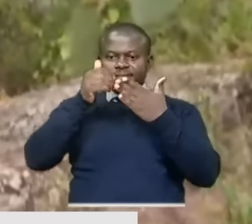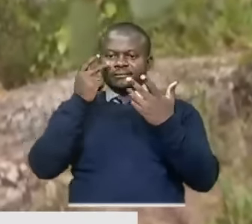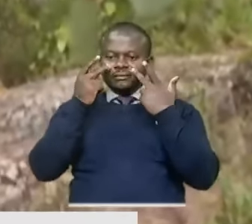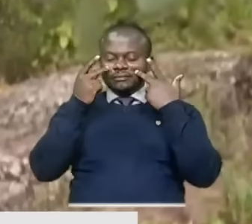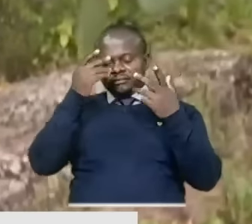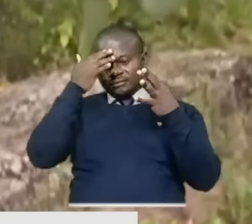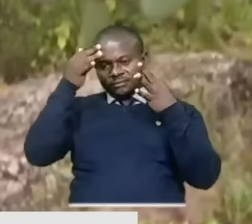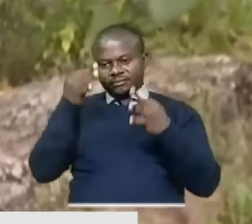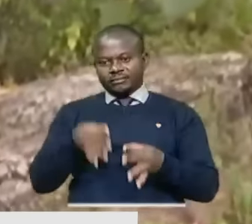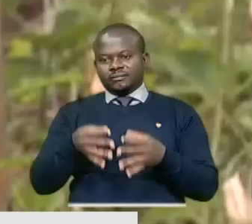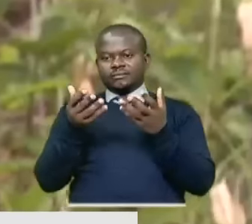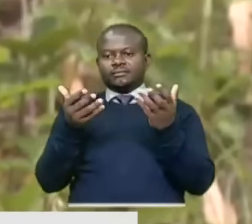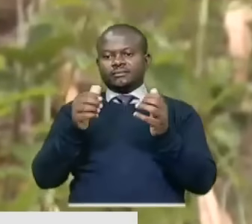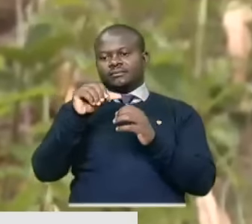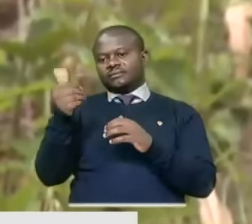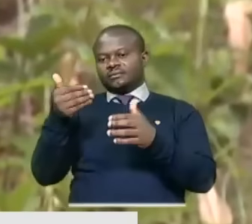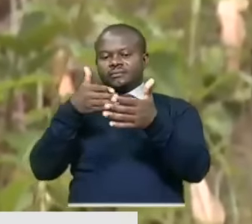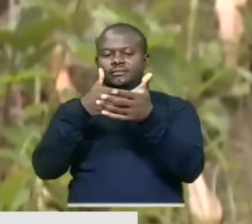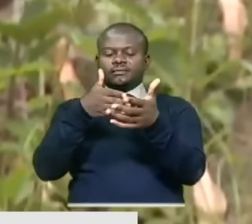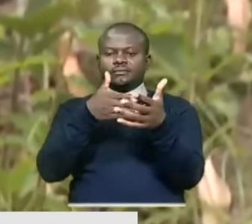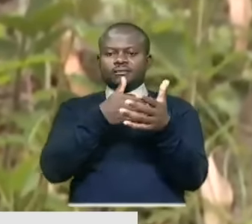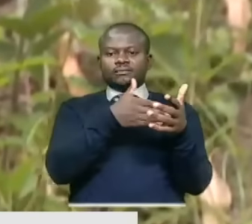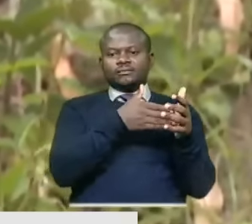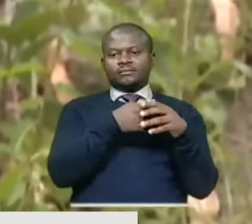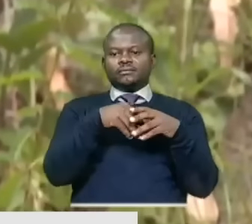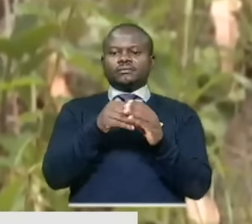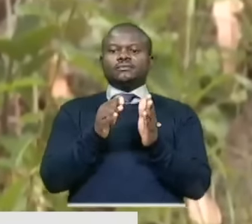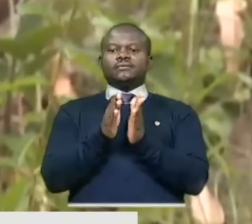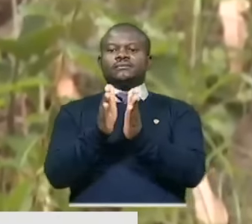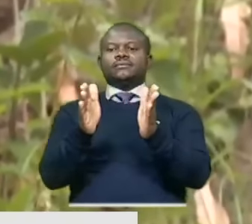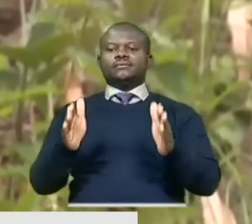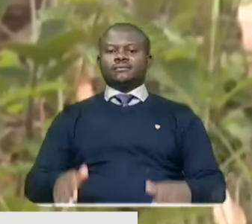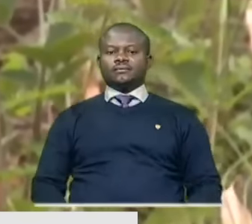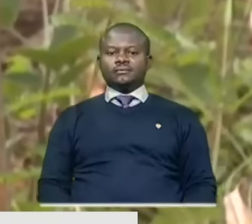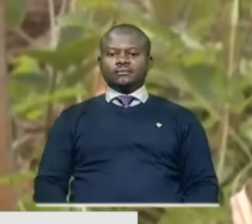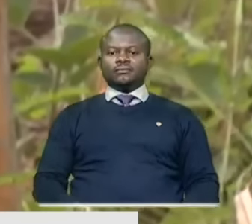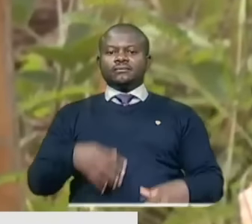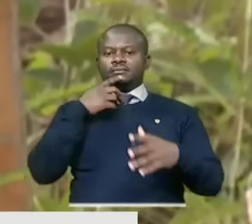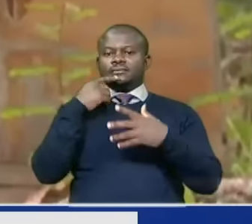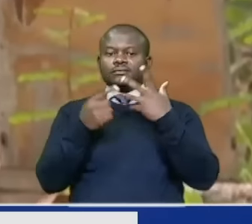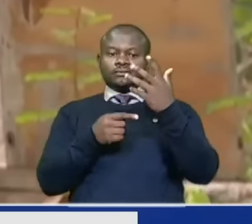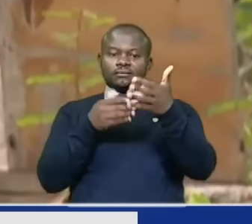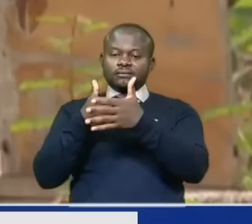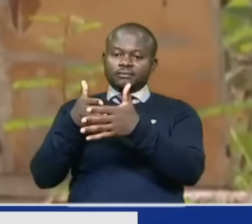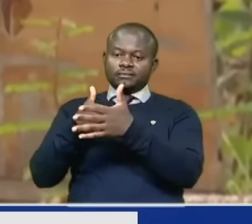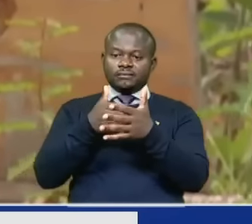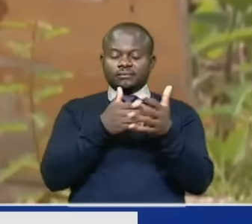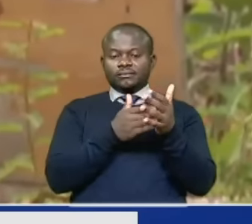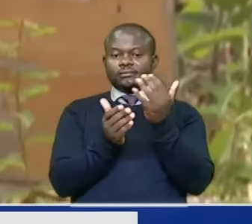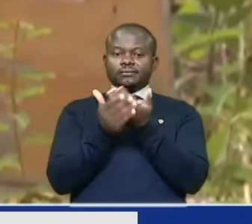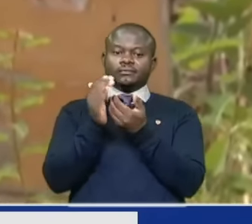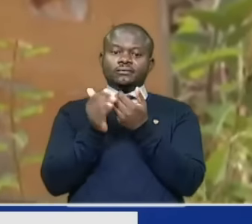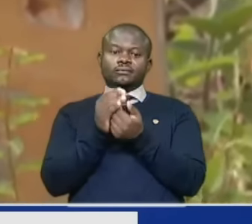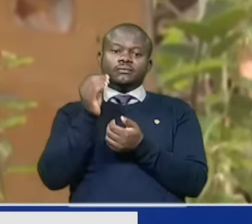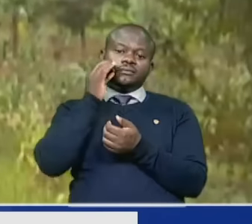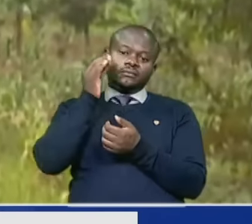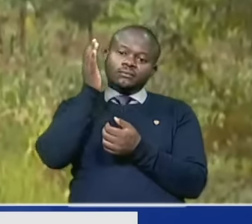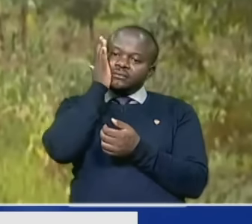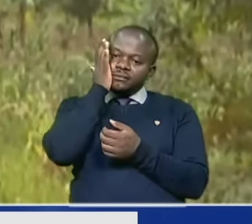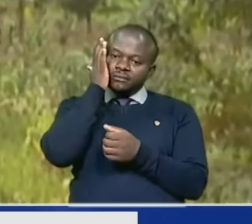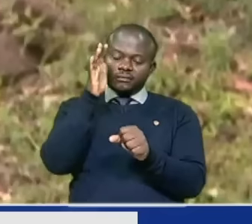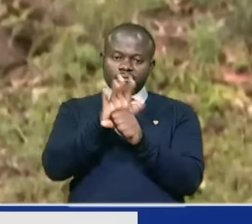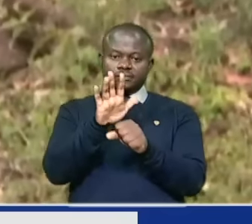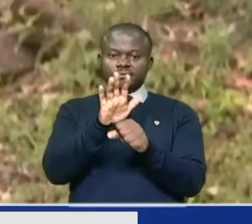ingamba kimwe n'ibindi bikibangamiye ubworozi muri rusange ibintu bikibangamiye ubworozi bw'inzuki ni byinshi